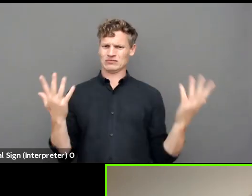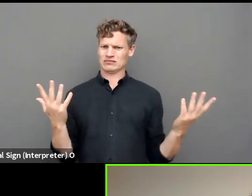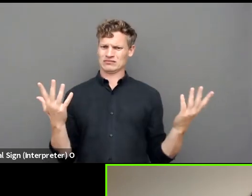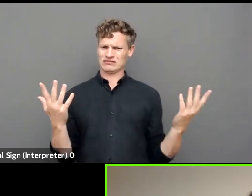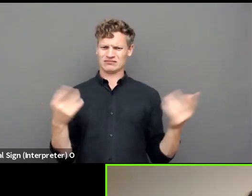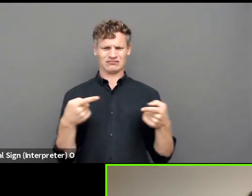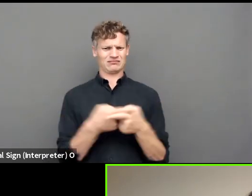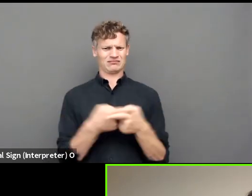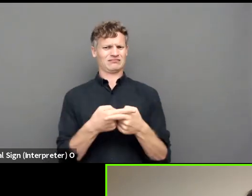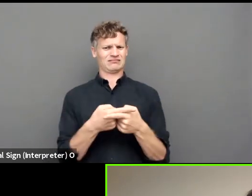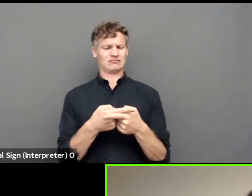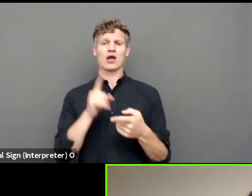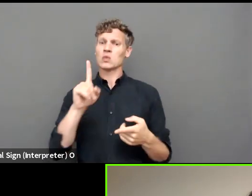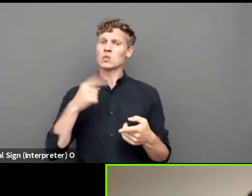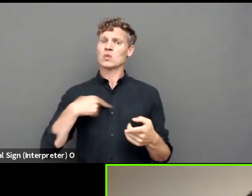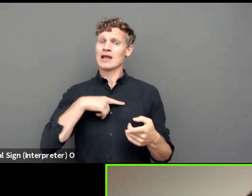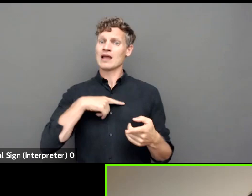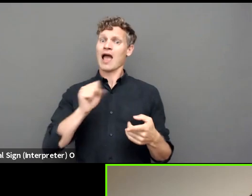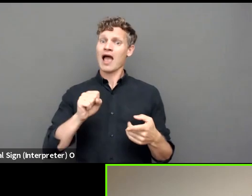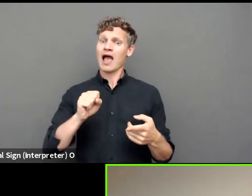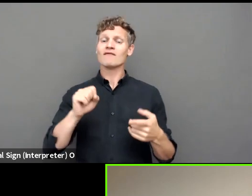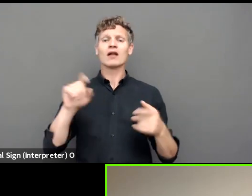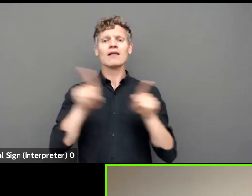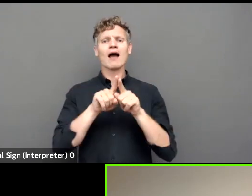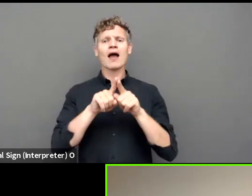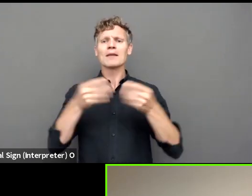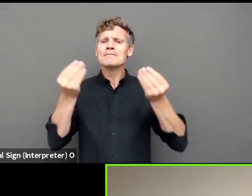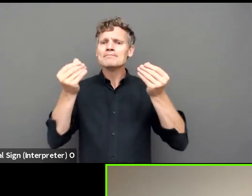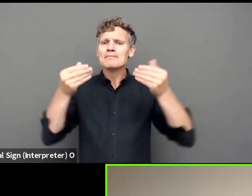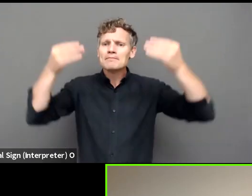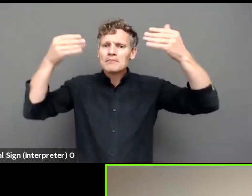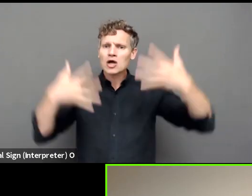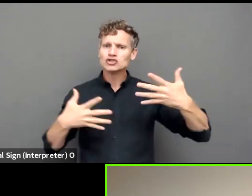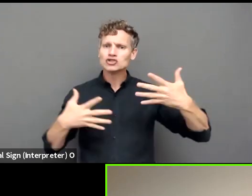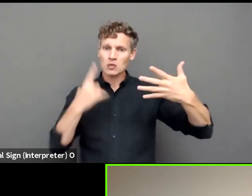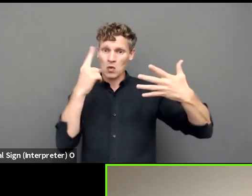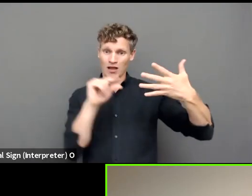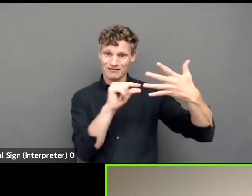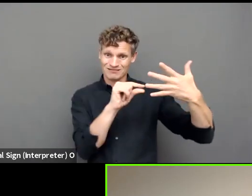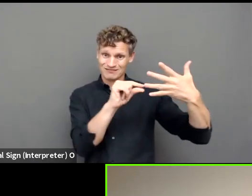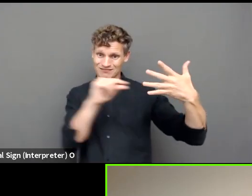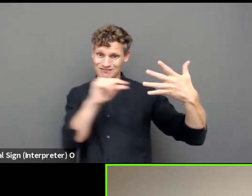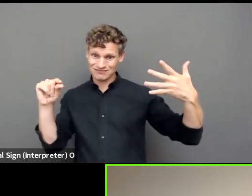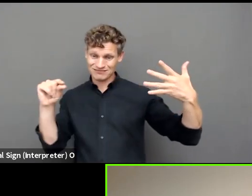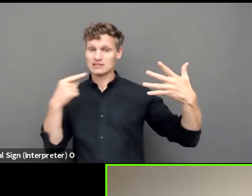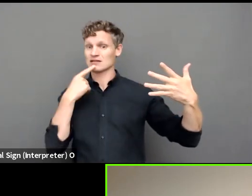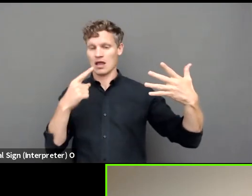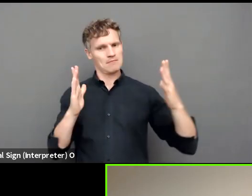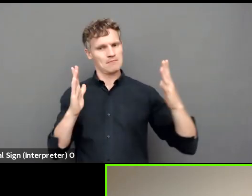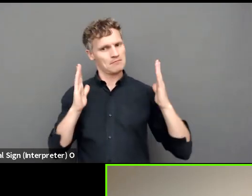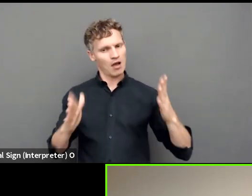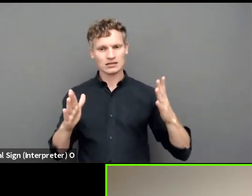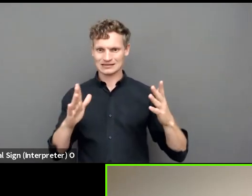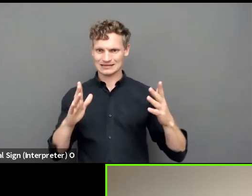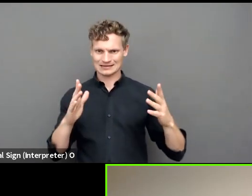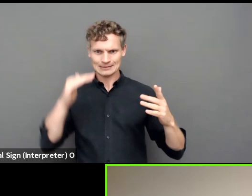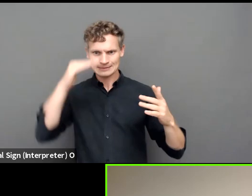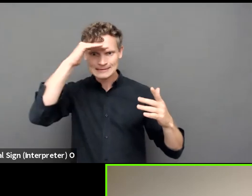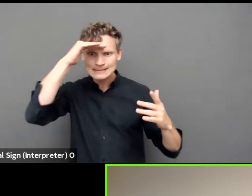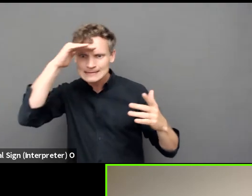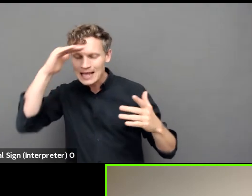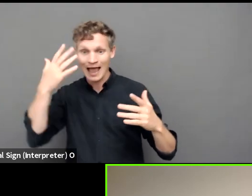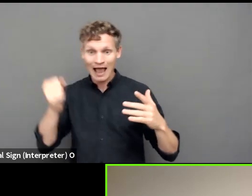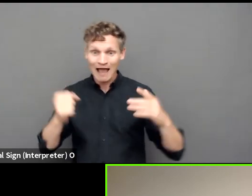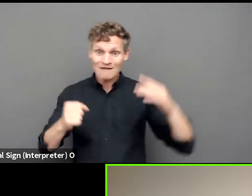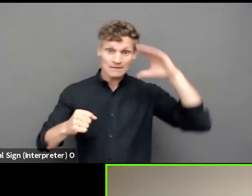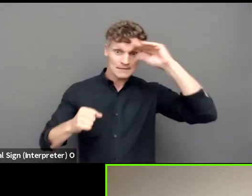projet de loi de finances qui est présenté au Parlement. Mais il reste beaucoup de contraintes à résoudre pour améliorer les